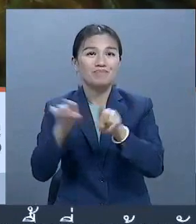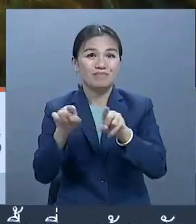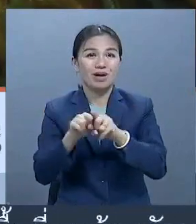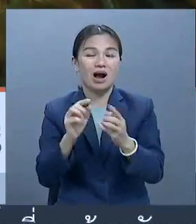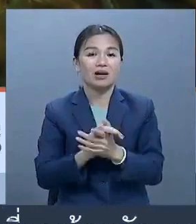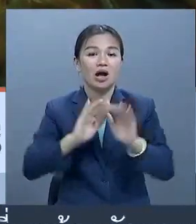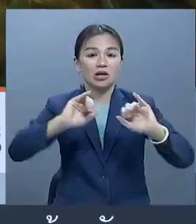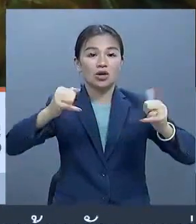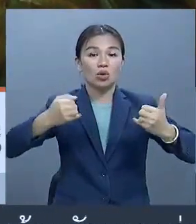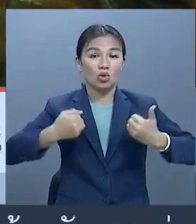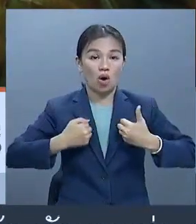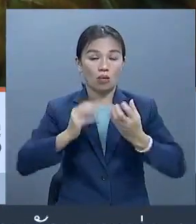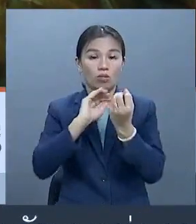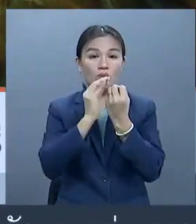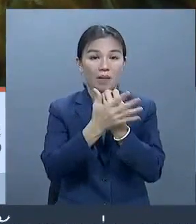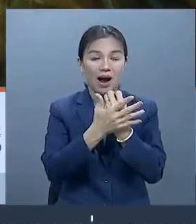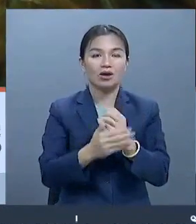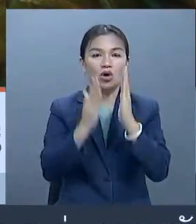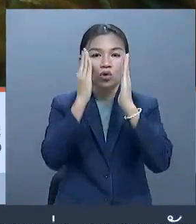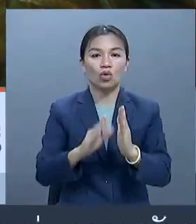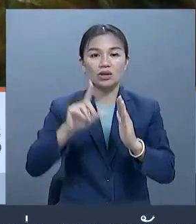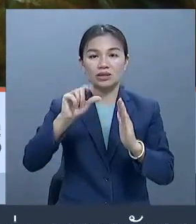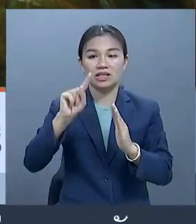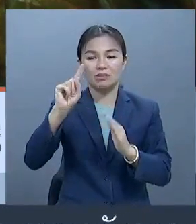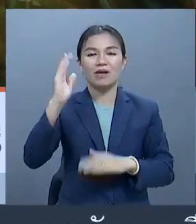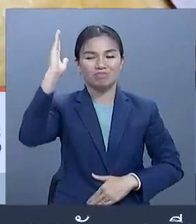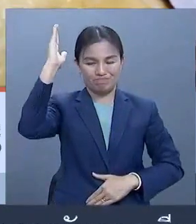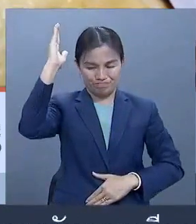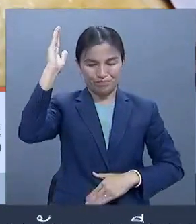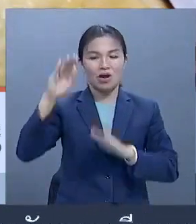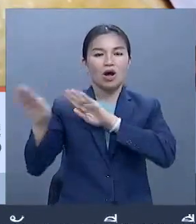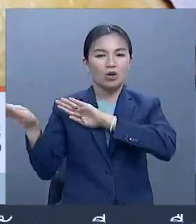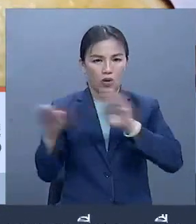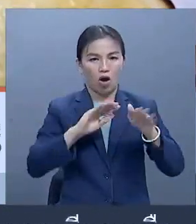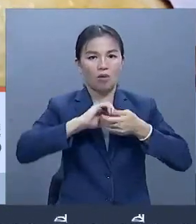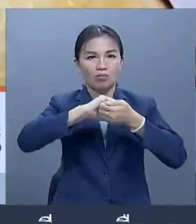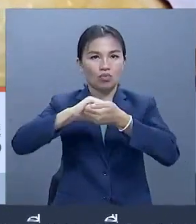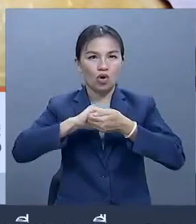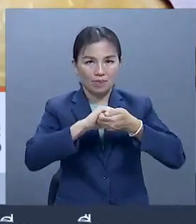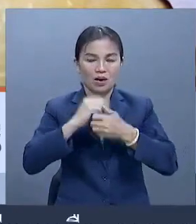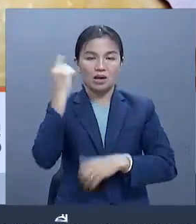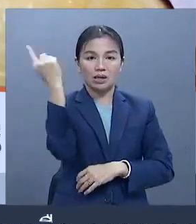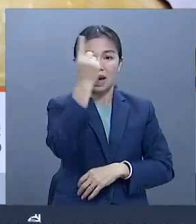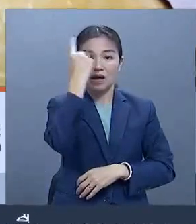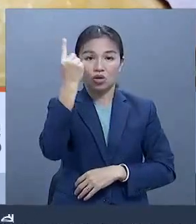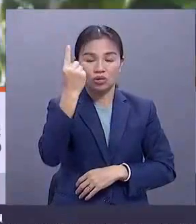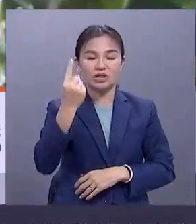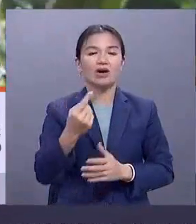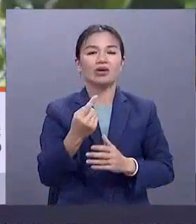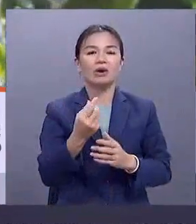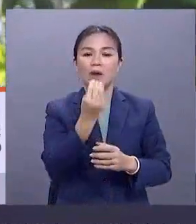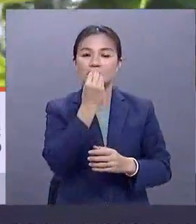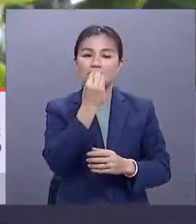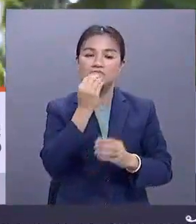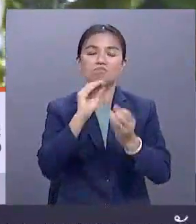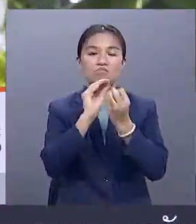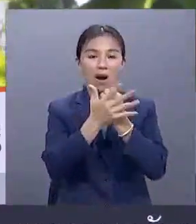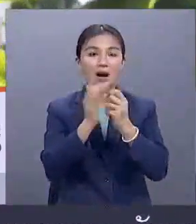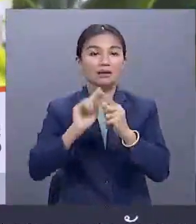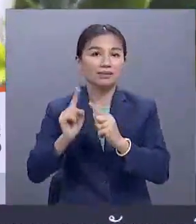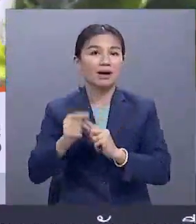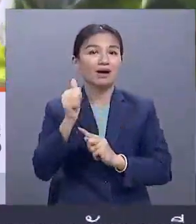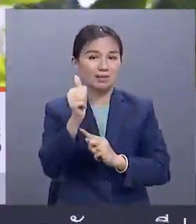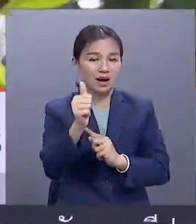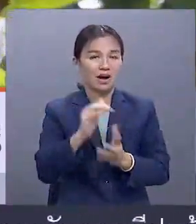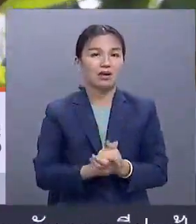นความประสงค์จะเข้าร่วมโครงการสนับสนุนการท่องเที่ยวเชิงเกษตรกับจังหวัดจันทบุรีแล้วนะคะหลังจากนี้การท่องเที่ยวแห่งประเทศไ